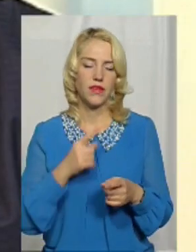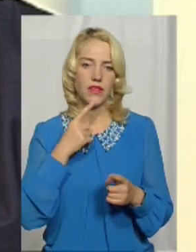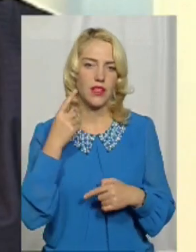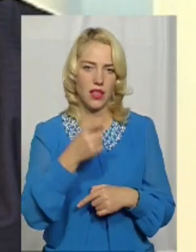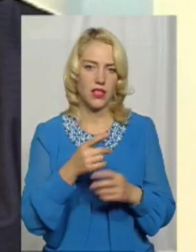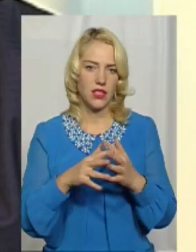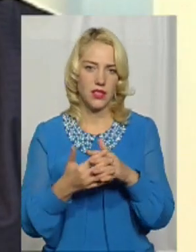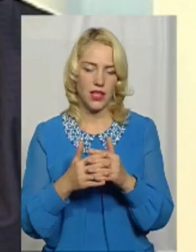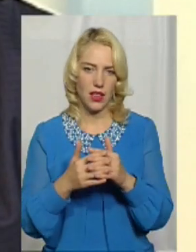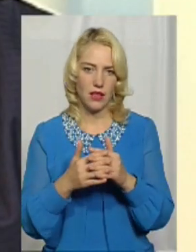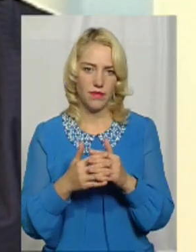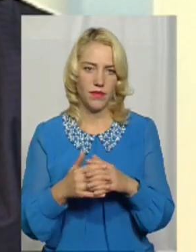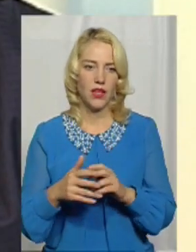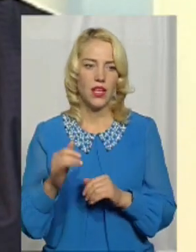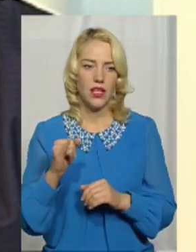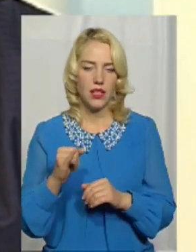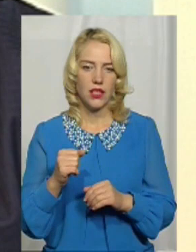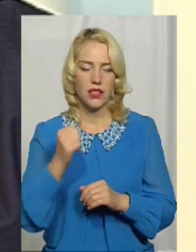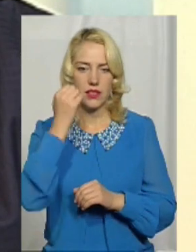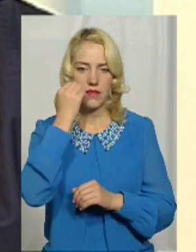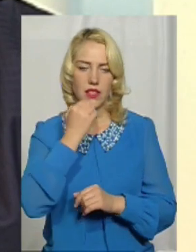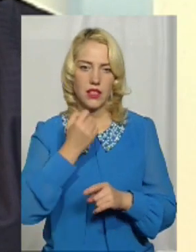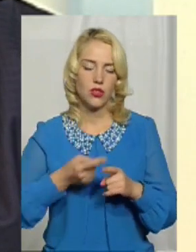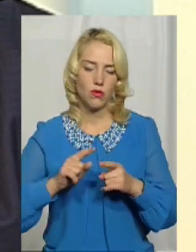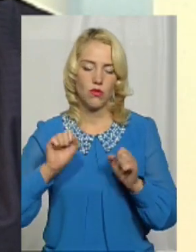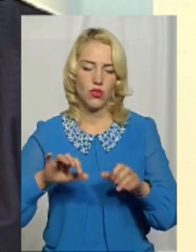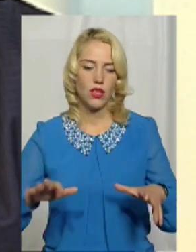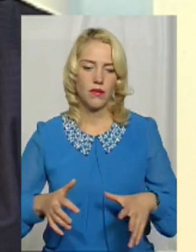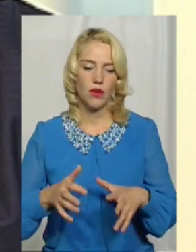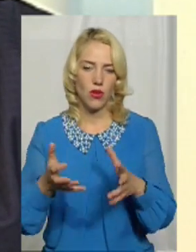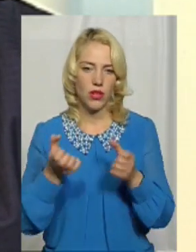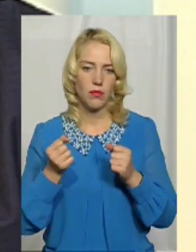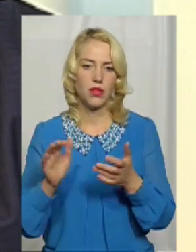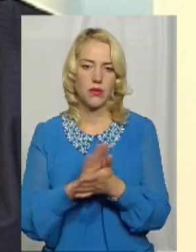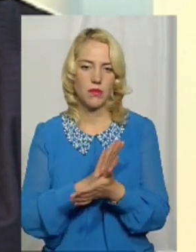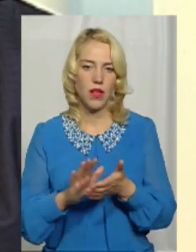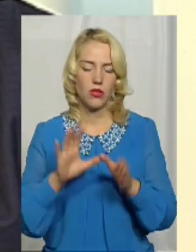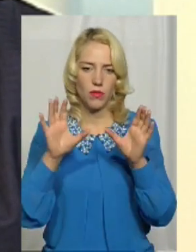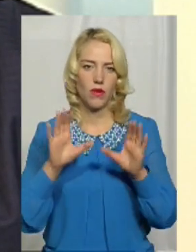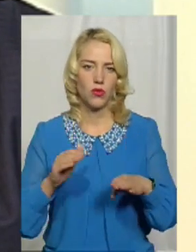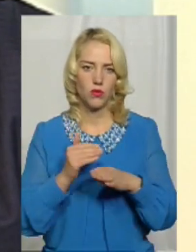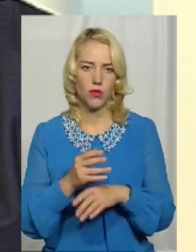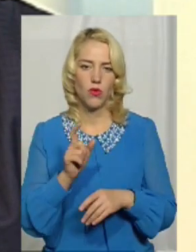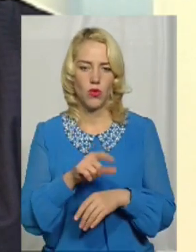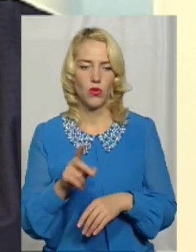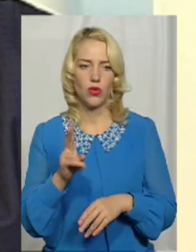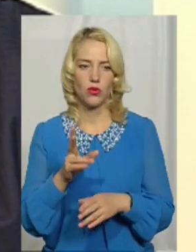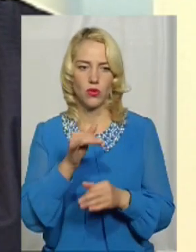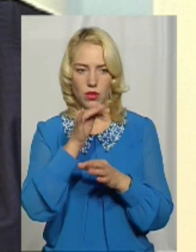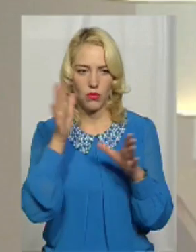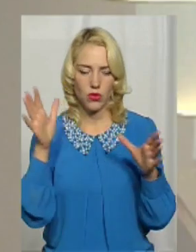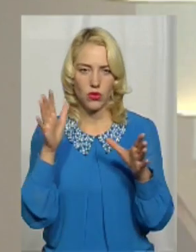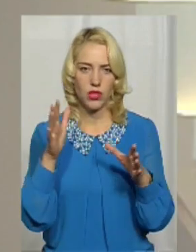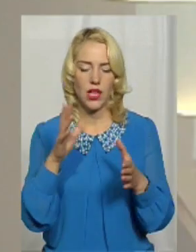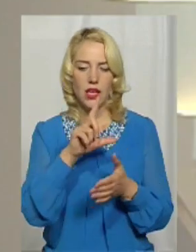села. Ось, і завдяки цьому можуть отримати безоплатну правову допомогу люди, які не